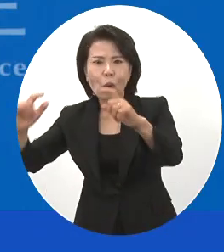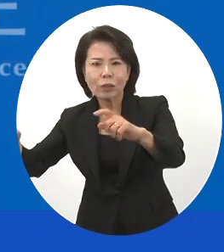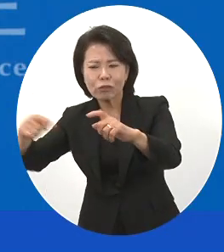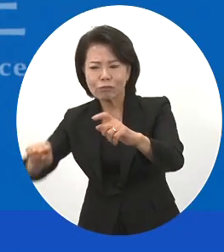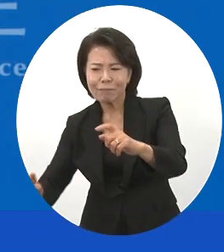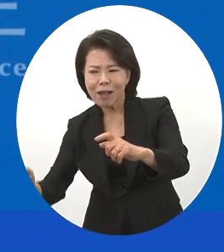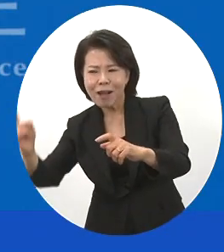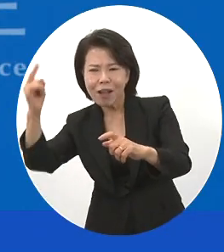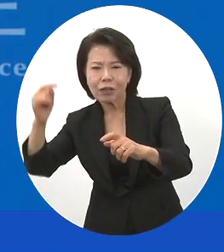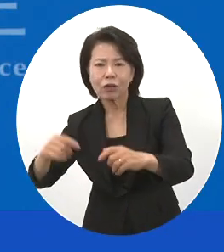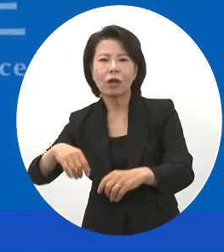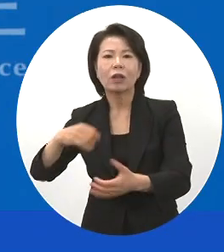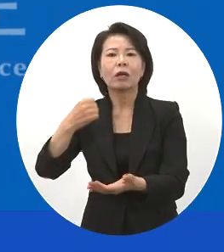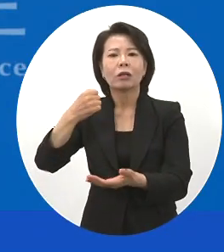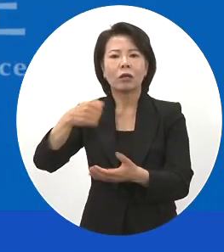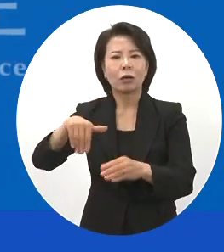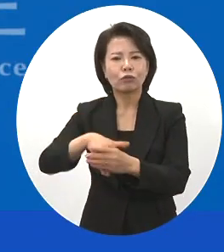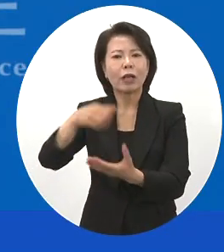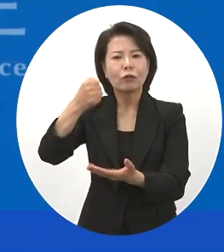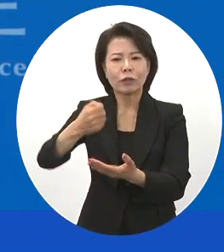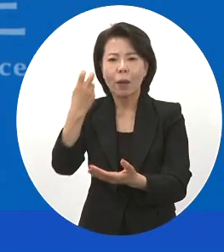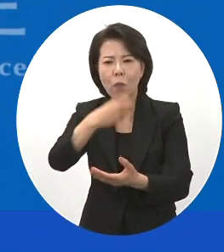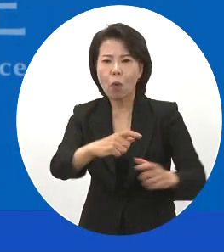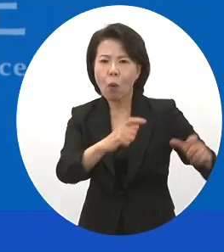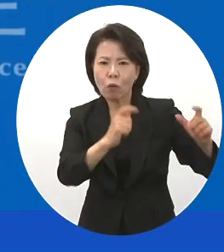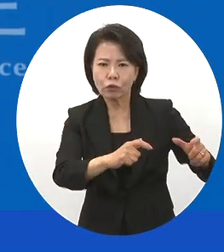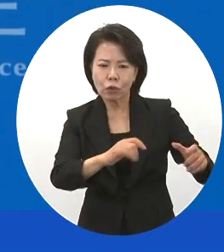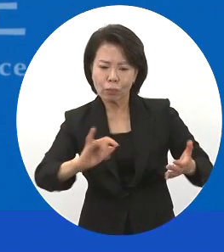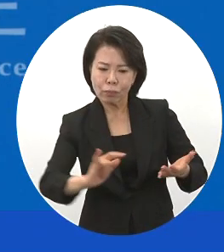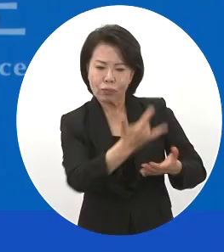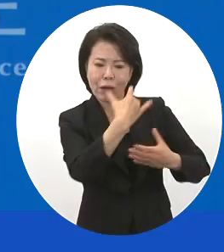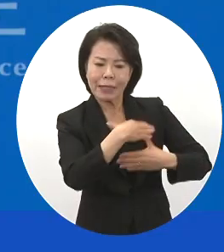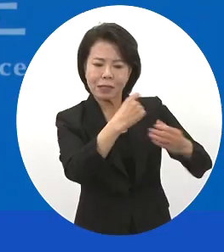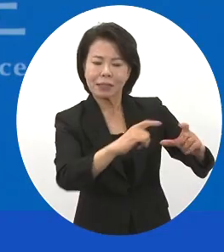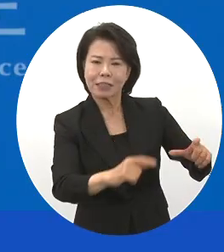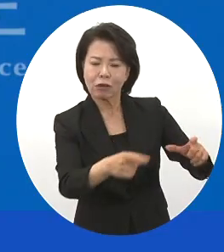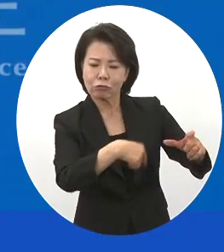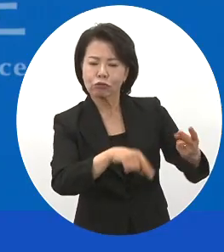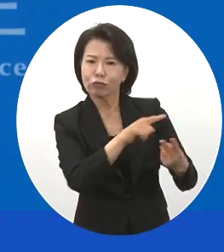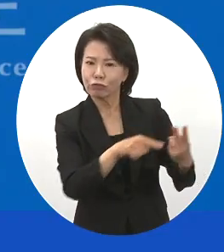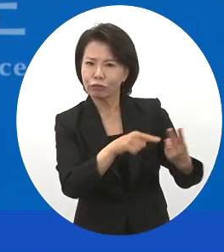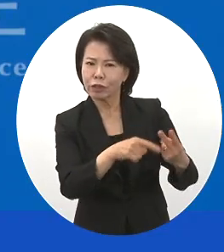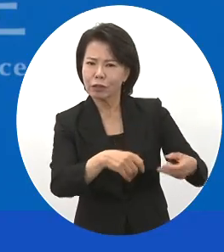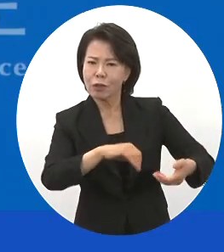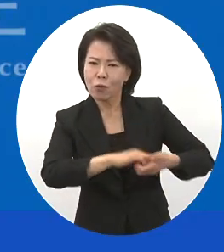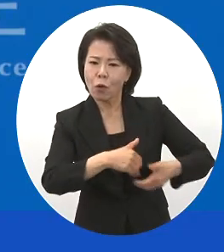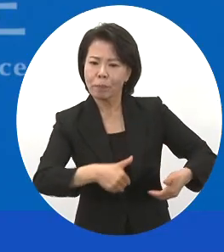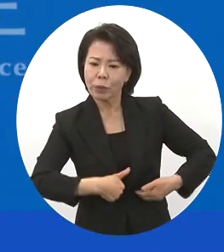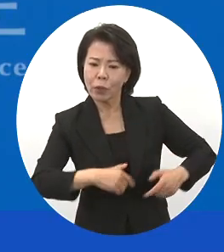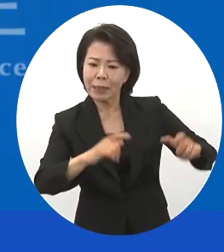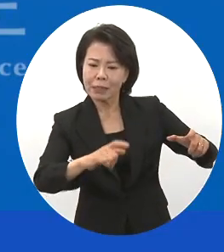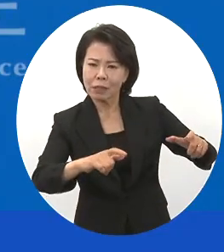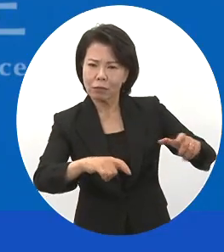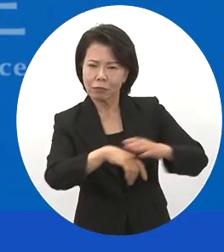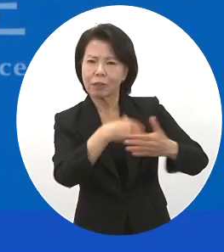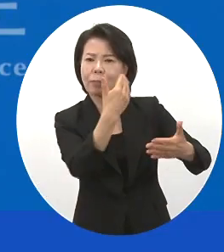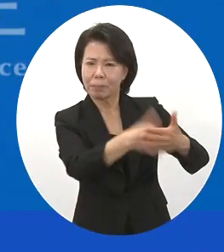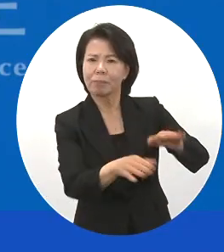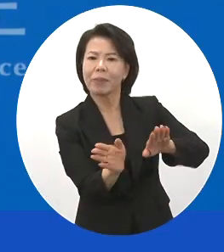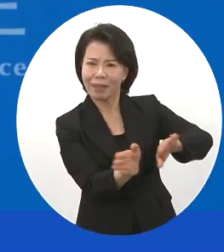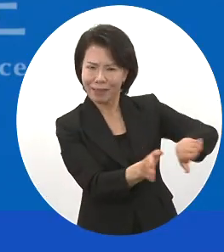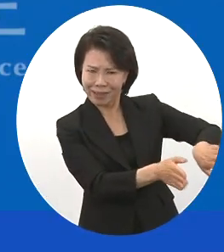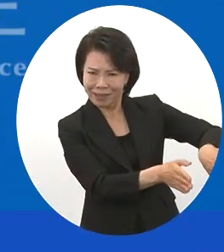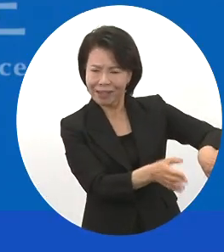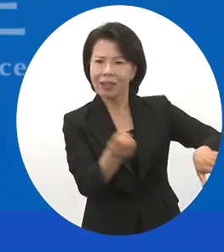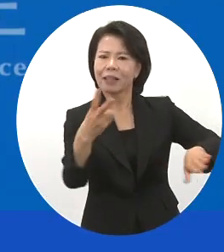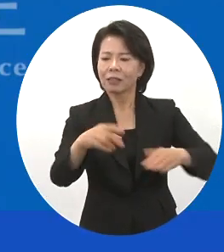고도지구는 문화유산 보호구역과 비행안전구역 등 필수 지역에서만